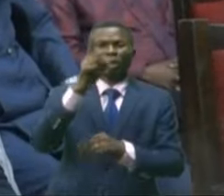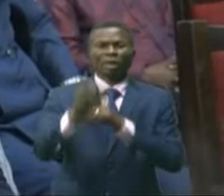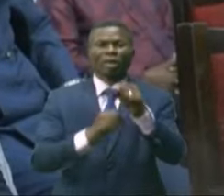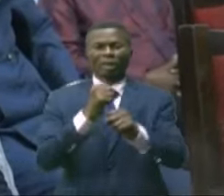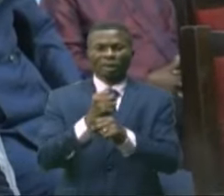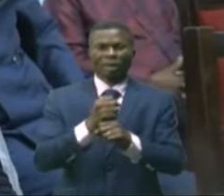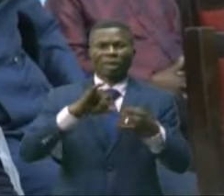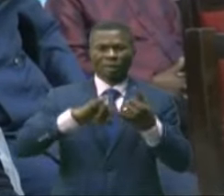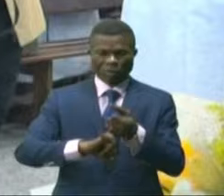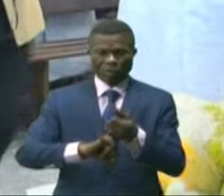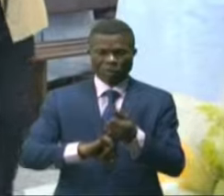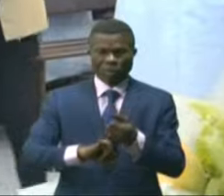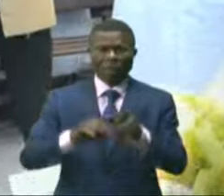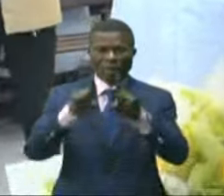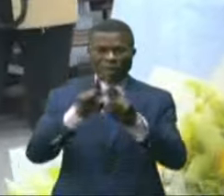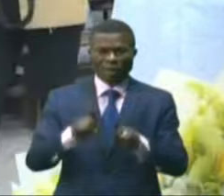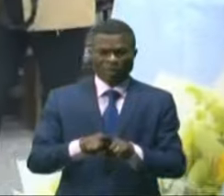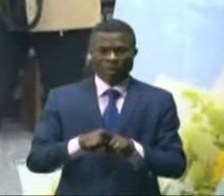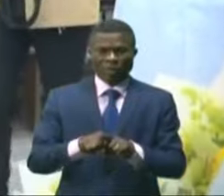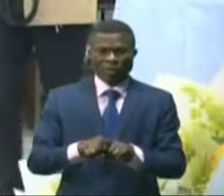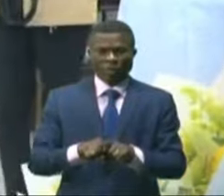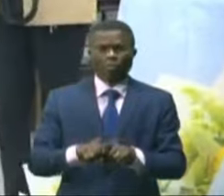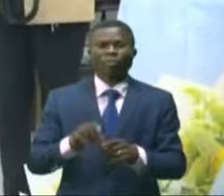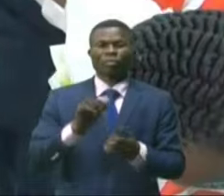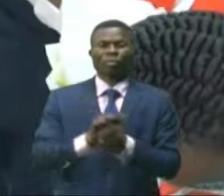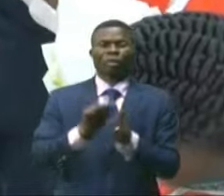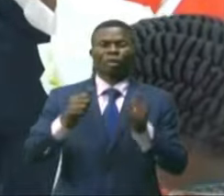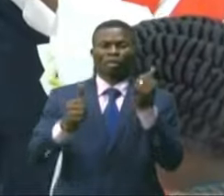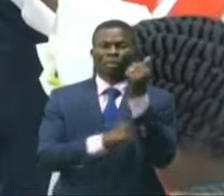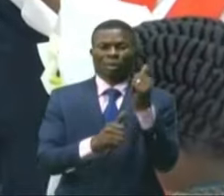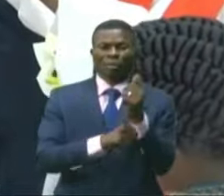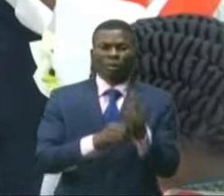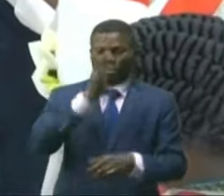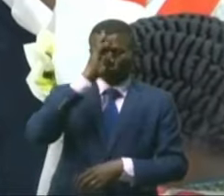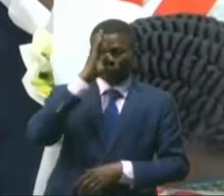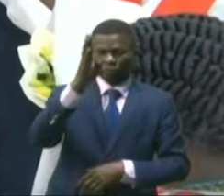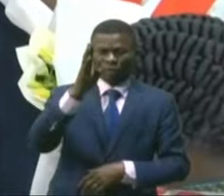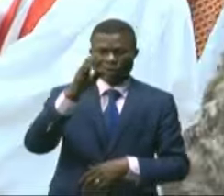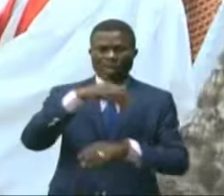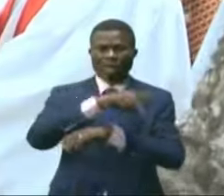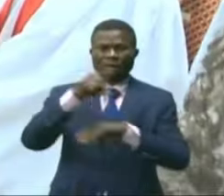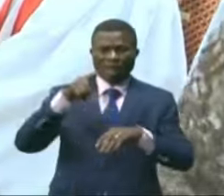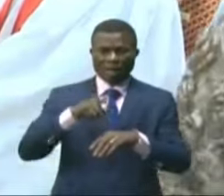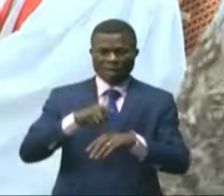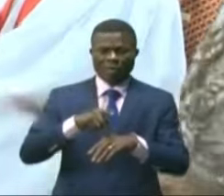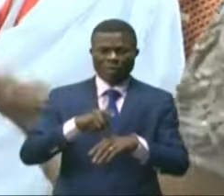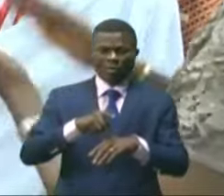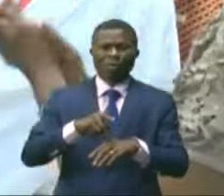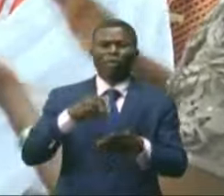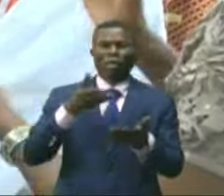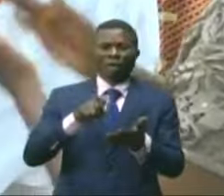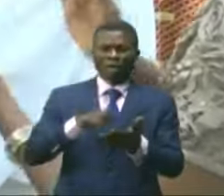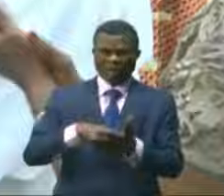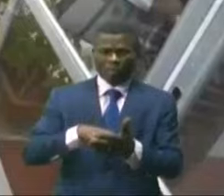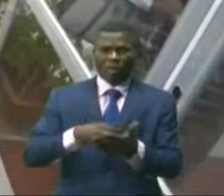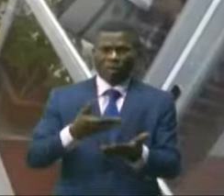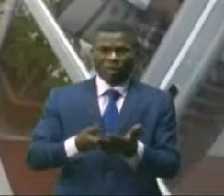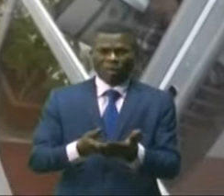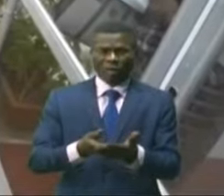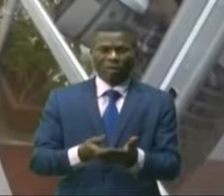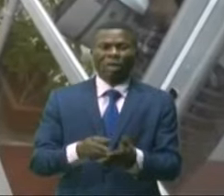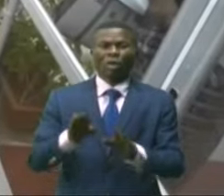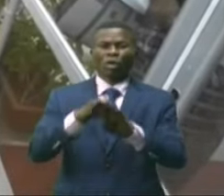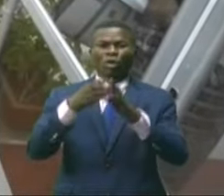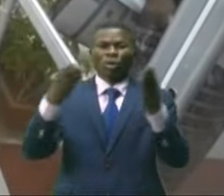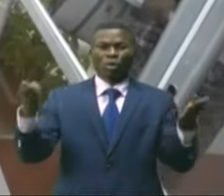Et puis, l'on a aussi célébré un pionnier, un fidèle engagé dans cette paroisse de 99 ans d'âge. Enfin, l'inauguration